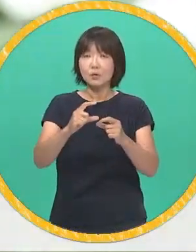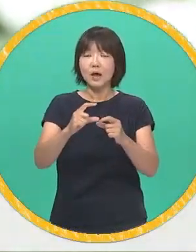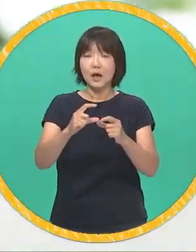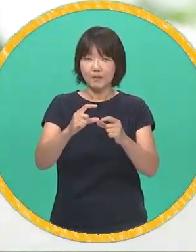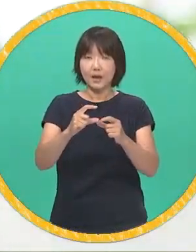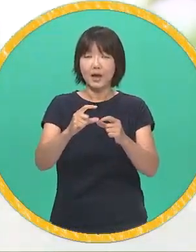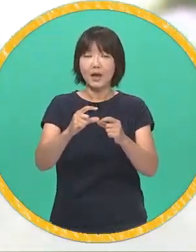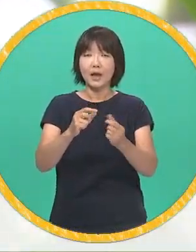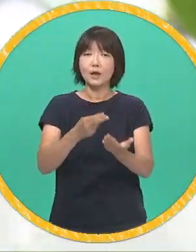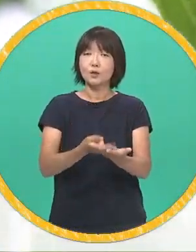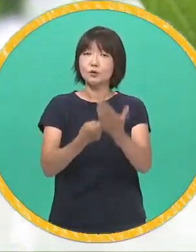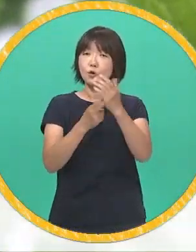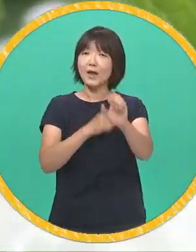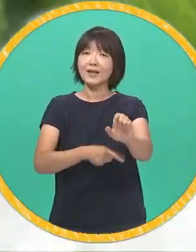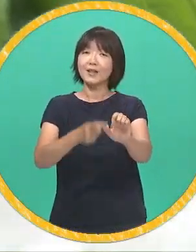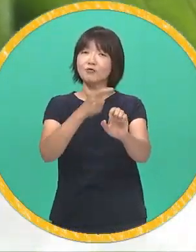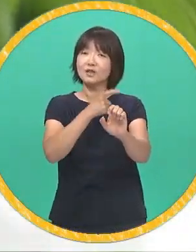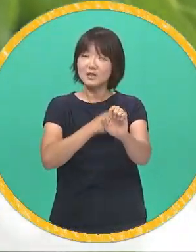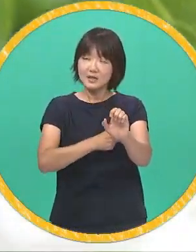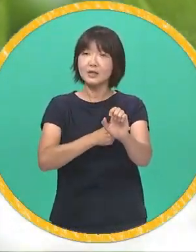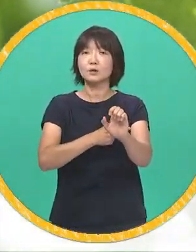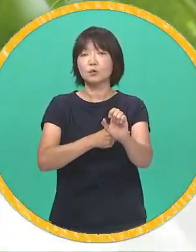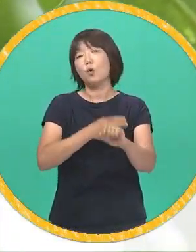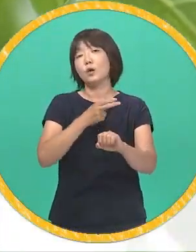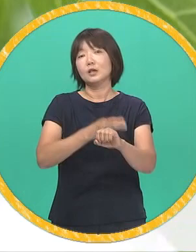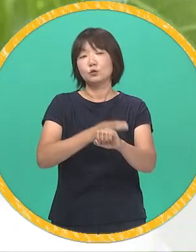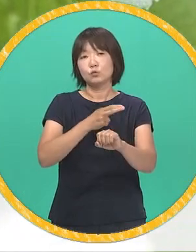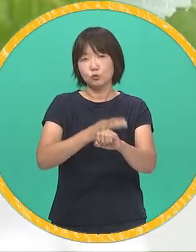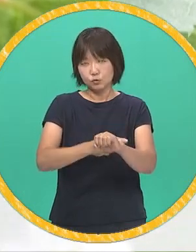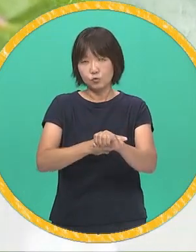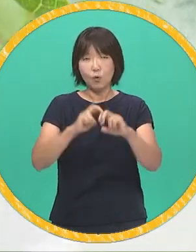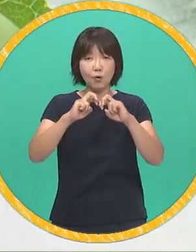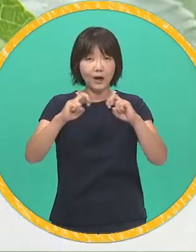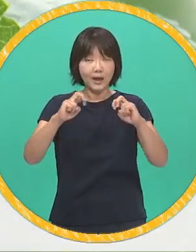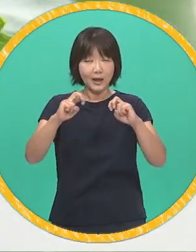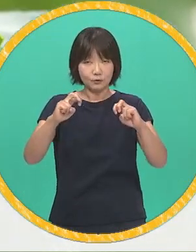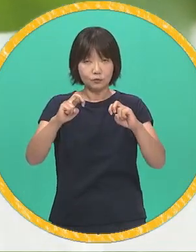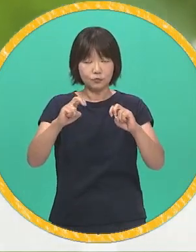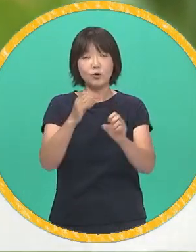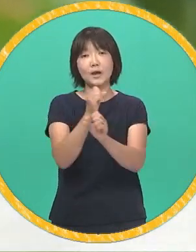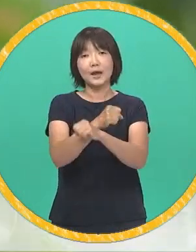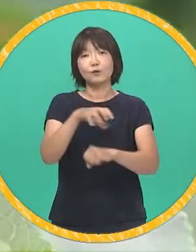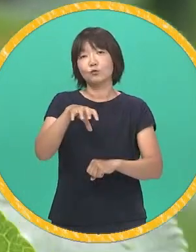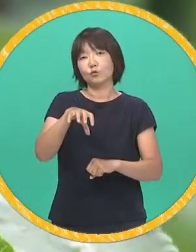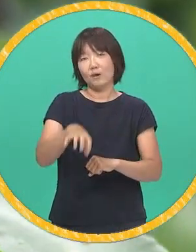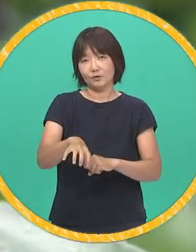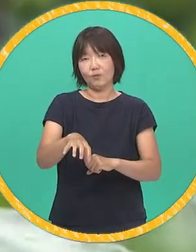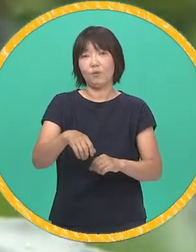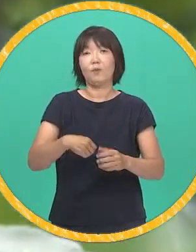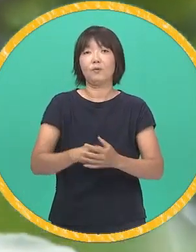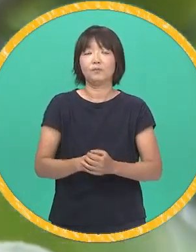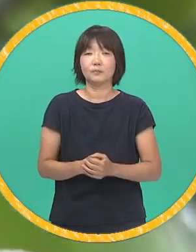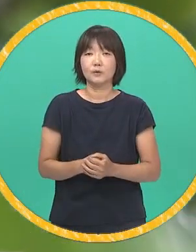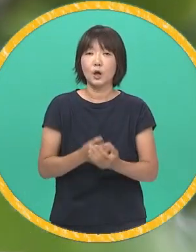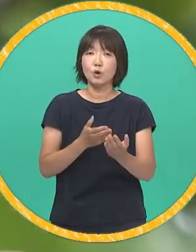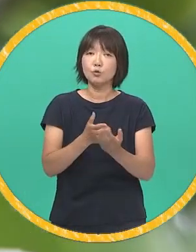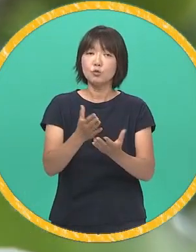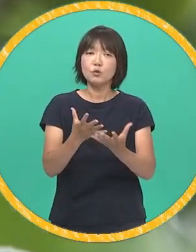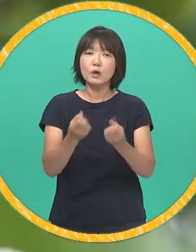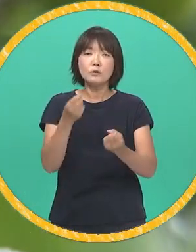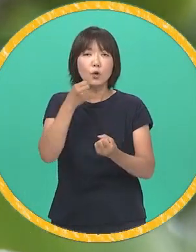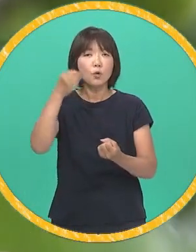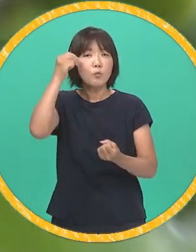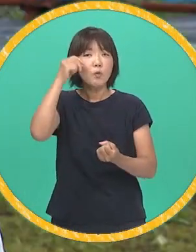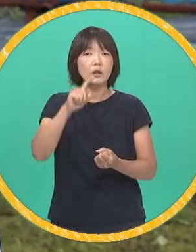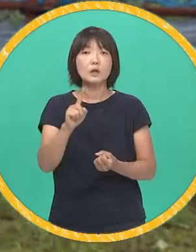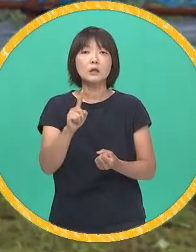化ですとか省エネルギーに関する技術の開発をする研究を行っていますどの周囲が一番多いもんな